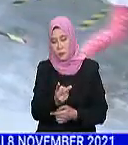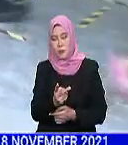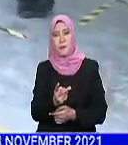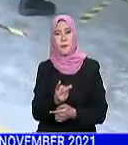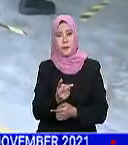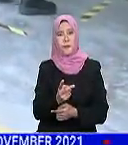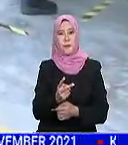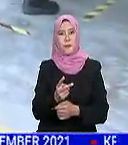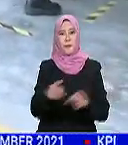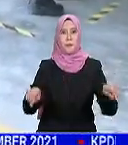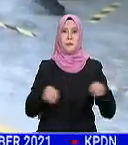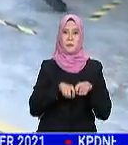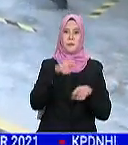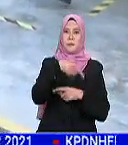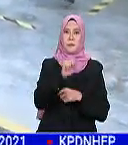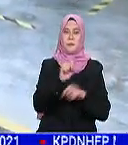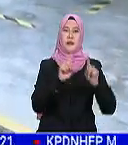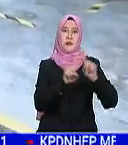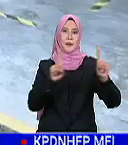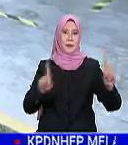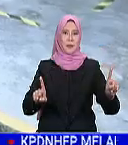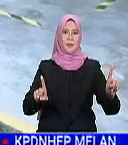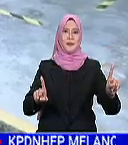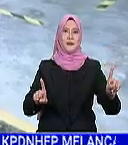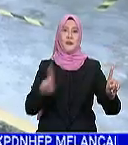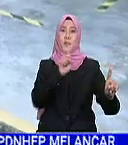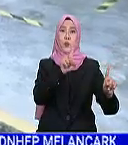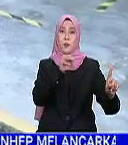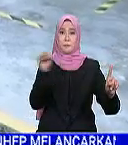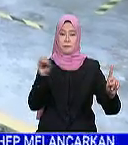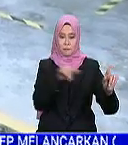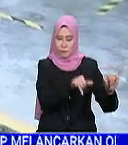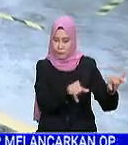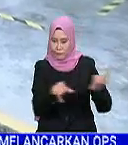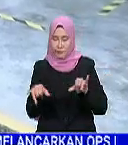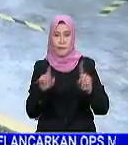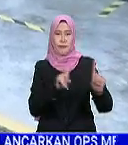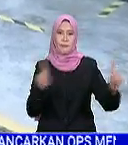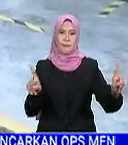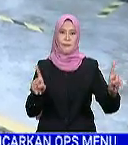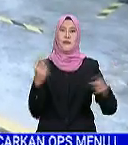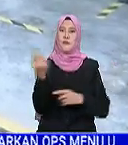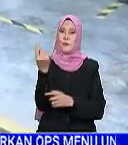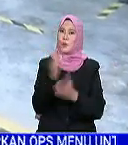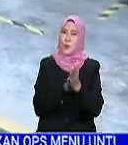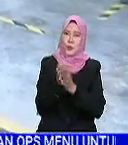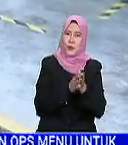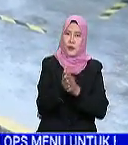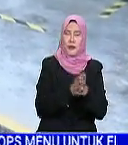apa tu perjarakan 1 meter, apa ni selalu cuci